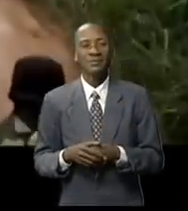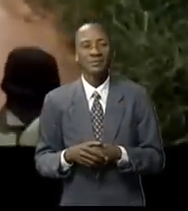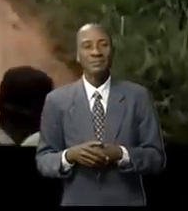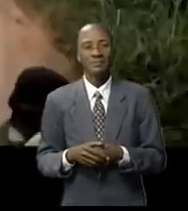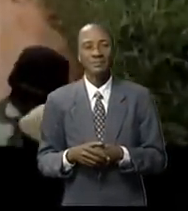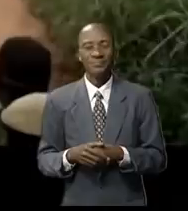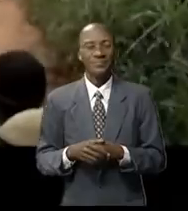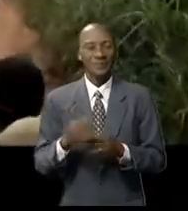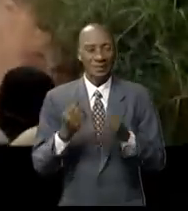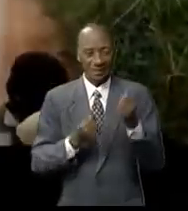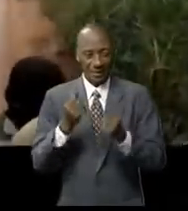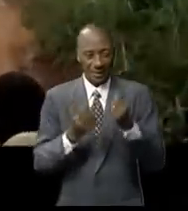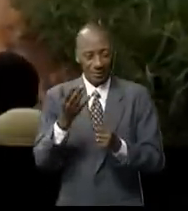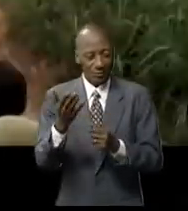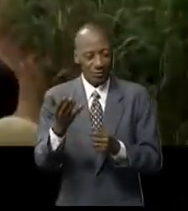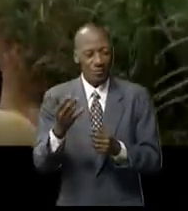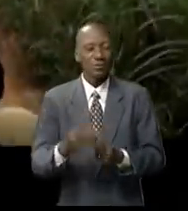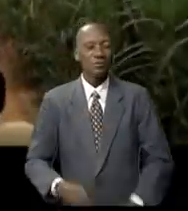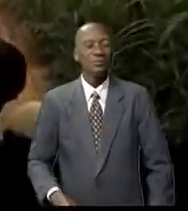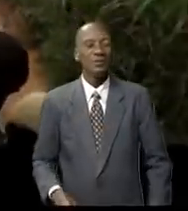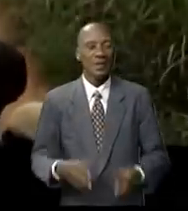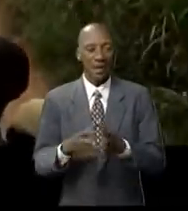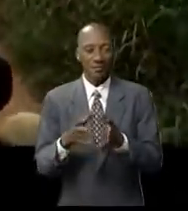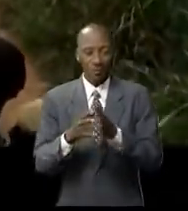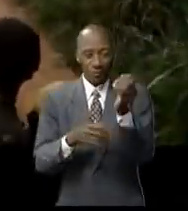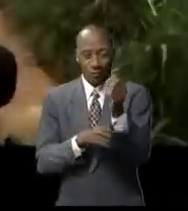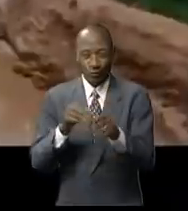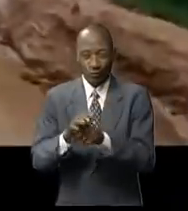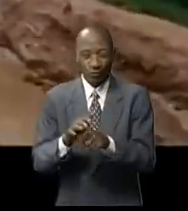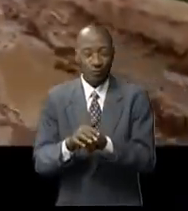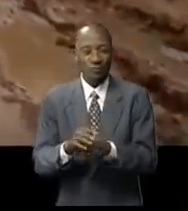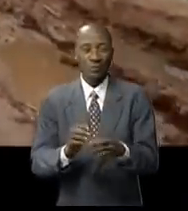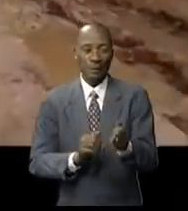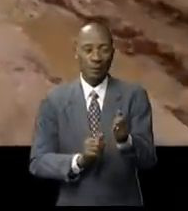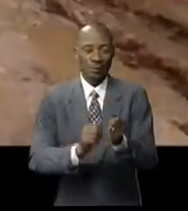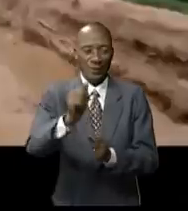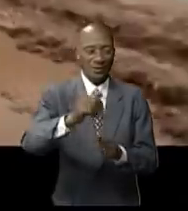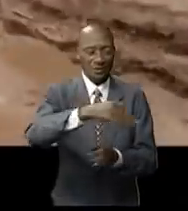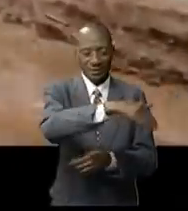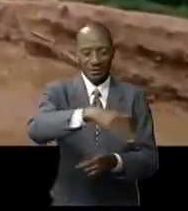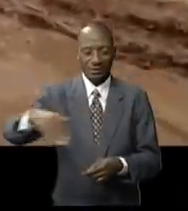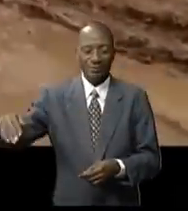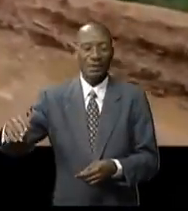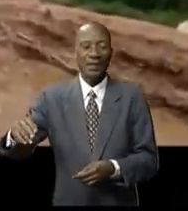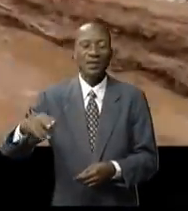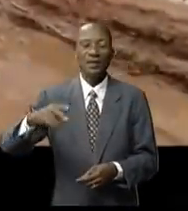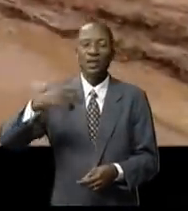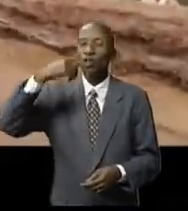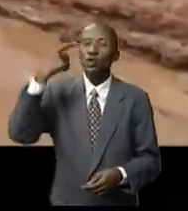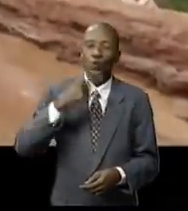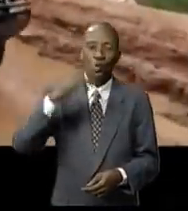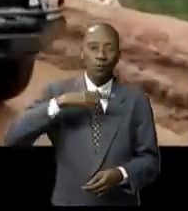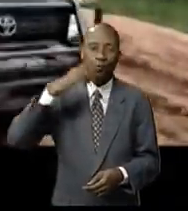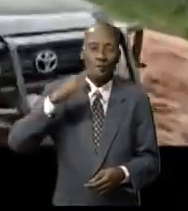Ces engins roulants et les passagers ont franchi la zone rouge sous la haute protection des FARDC, convoi